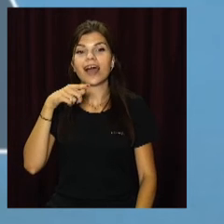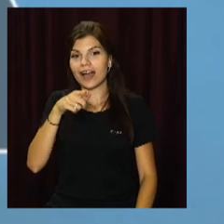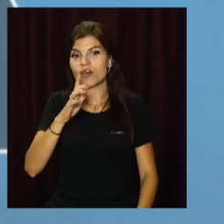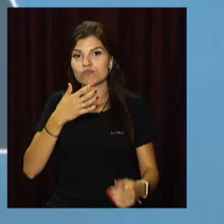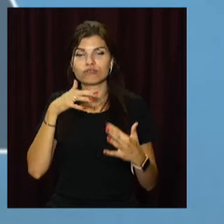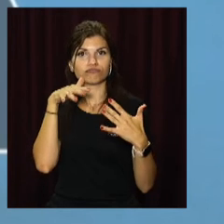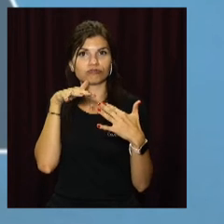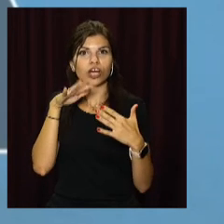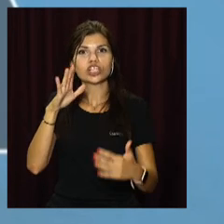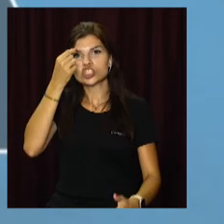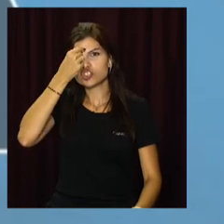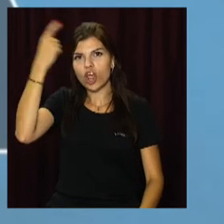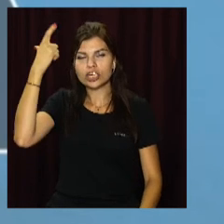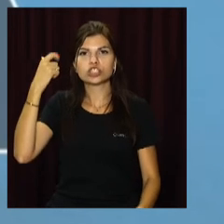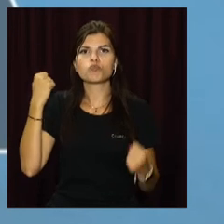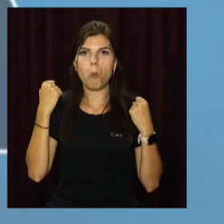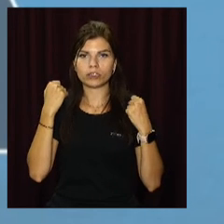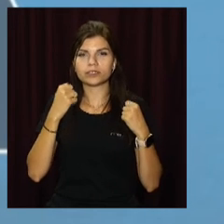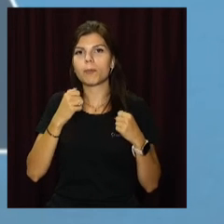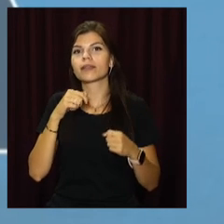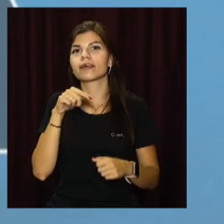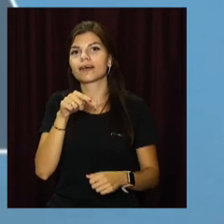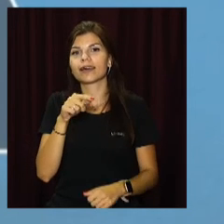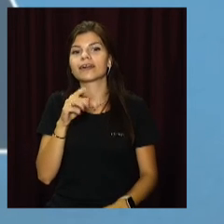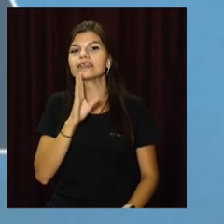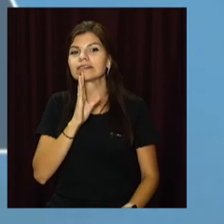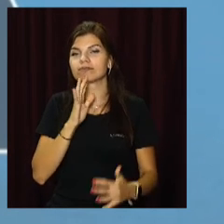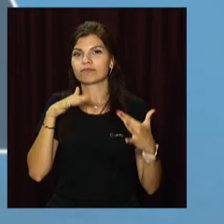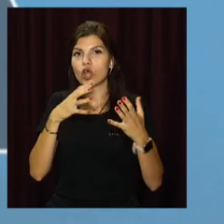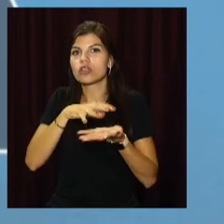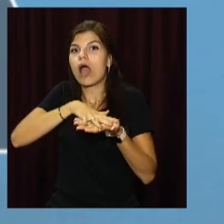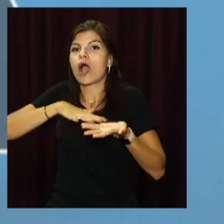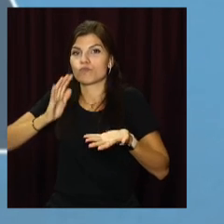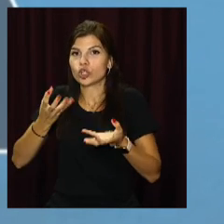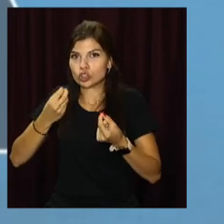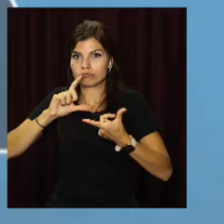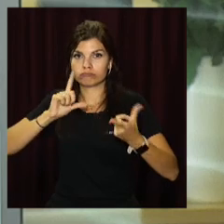поміряється силою із чеською спортсменкою Маркетою Вондрушовою.